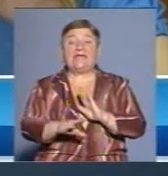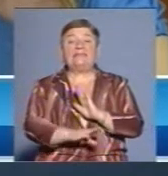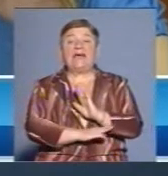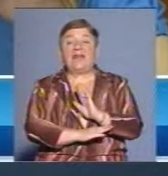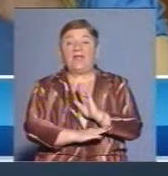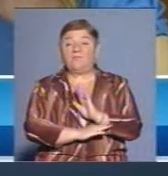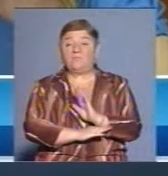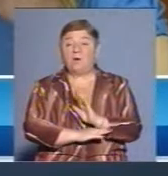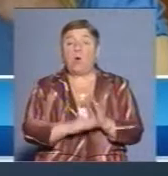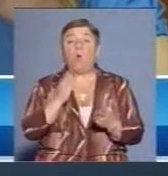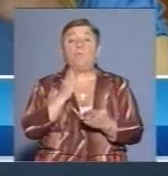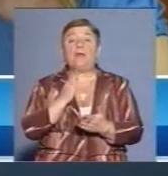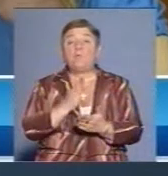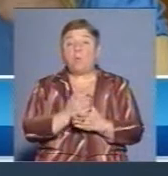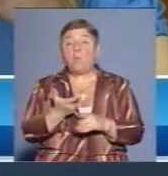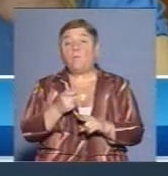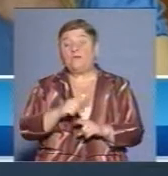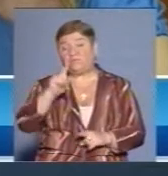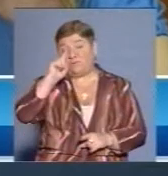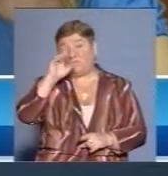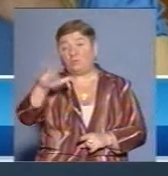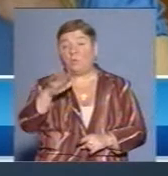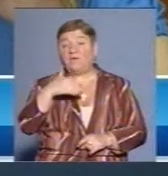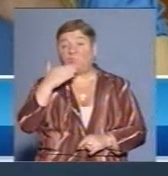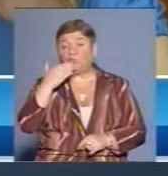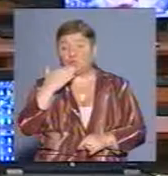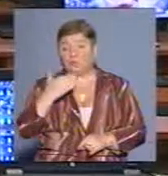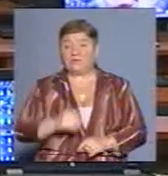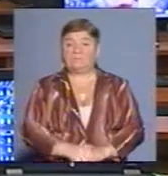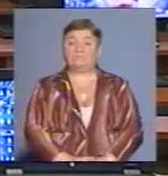в парку Перемоги, який більш відомий в Ужгороді як парк Кирпичка.